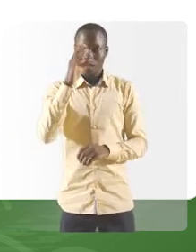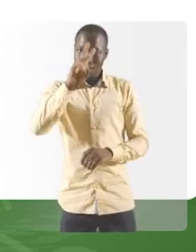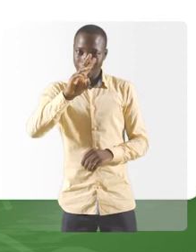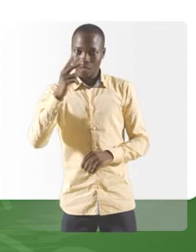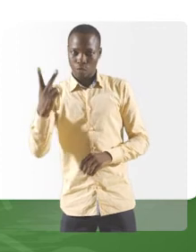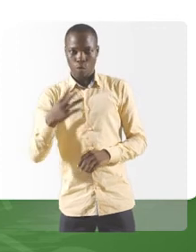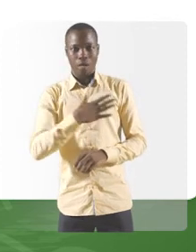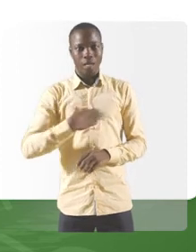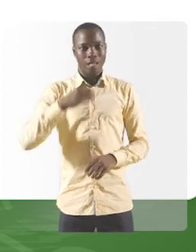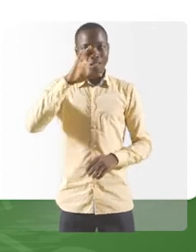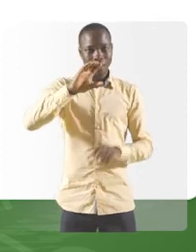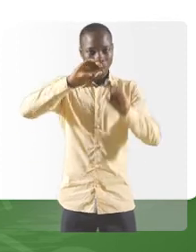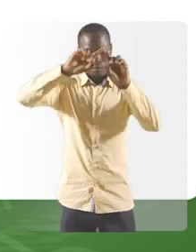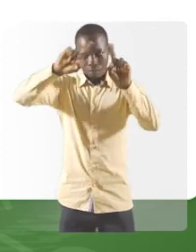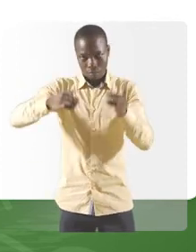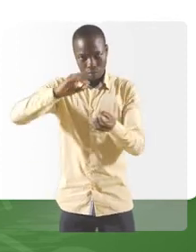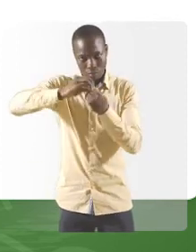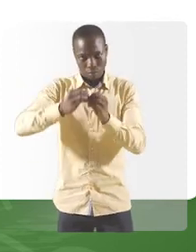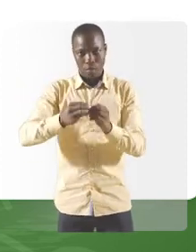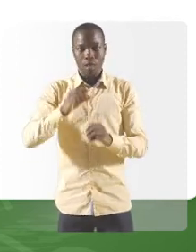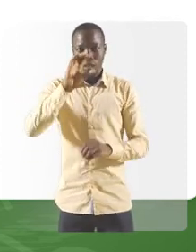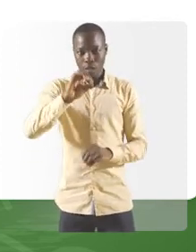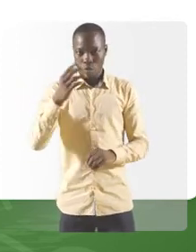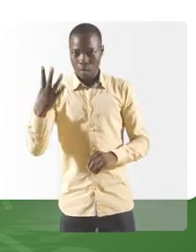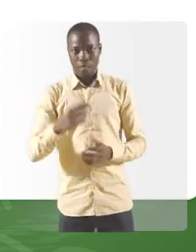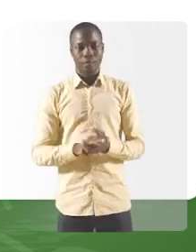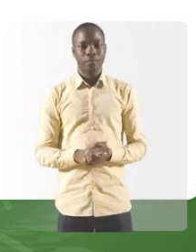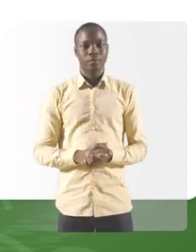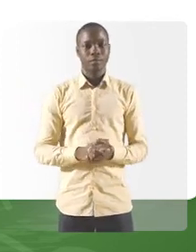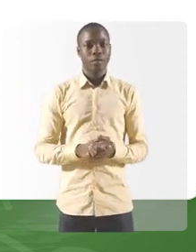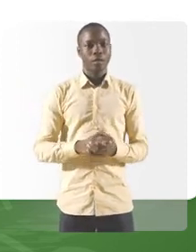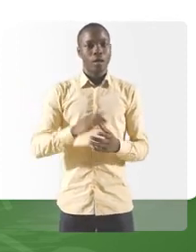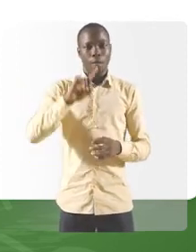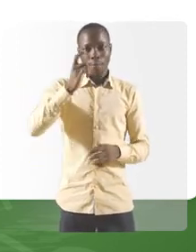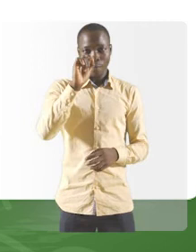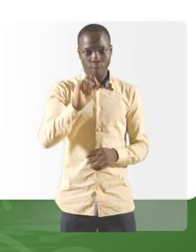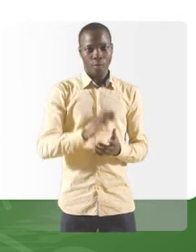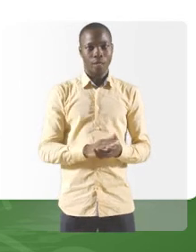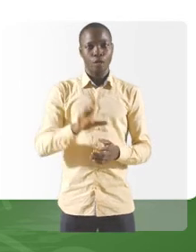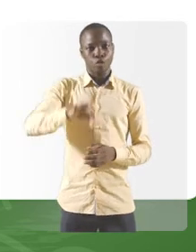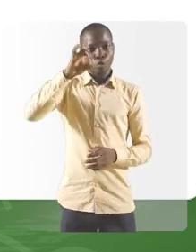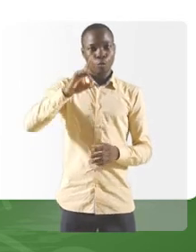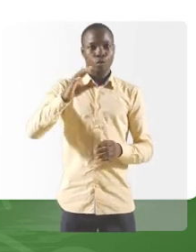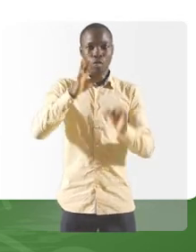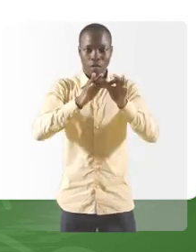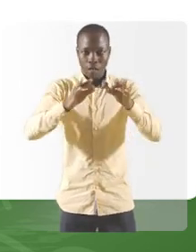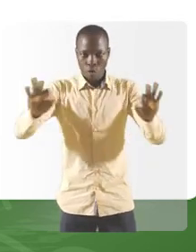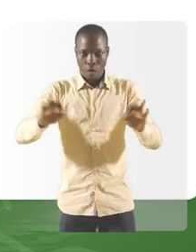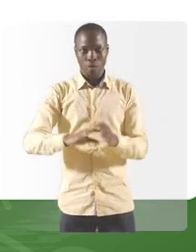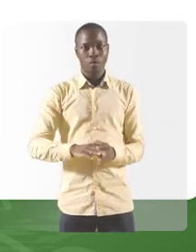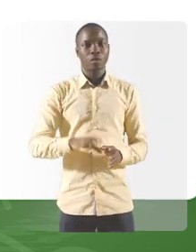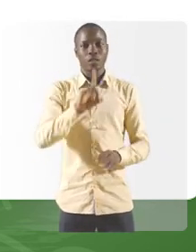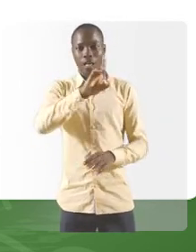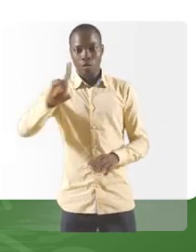de coordonnées 0, 4. Petit 1, détermine une équation de la droite